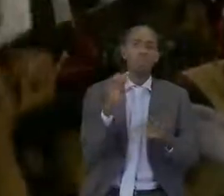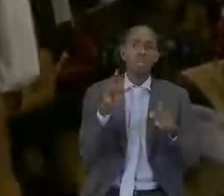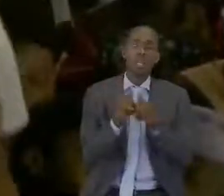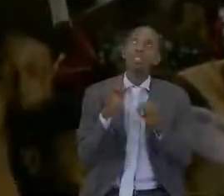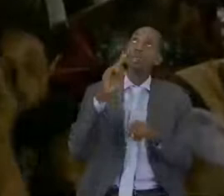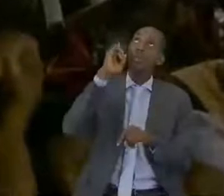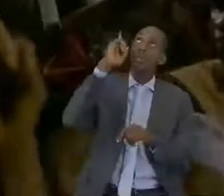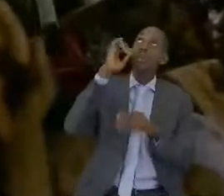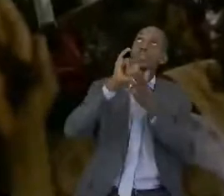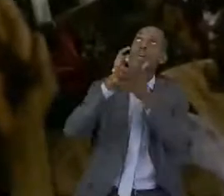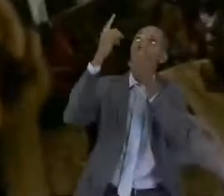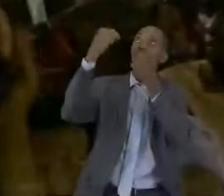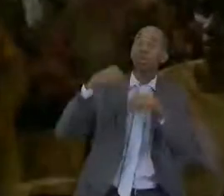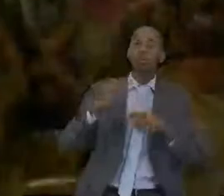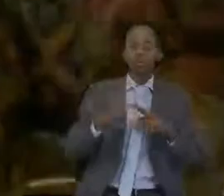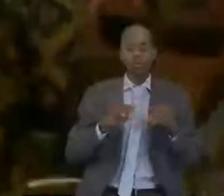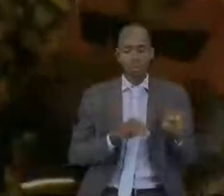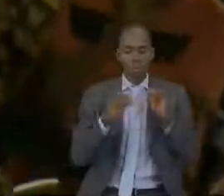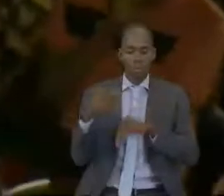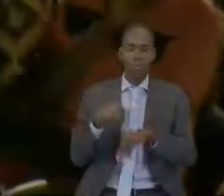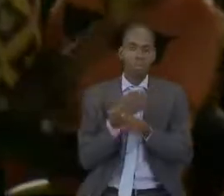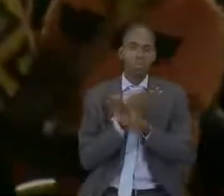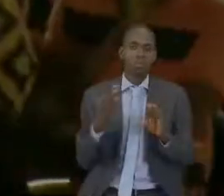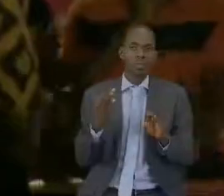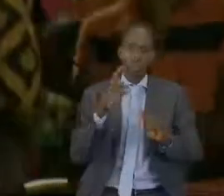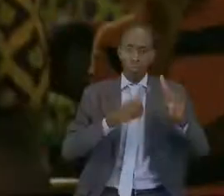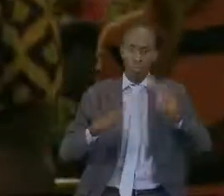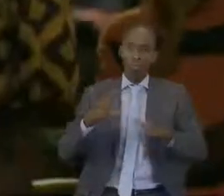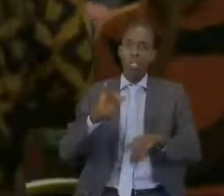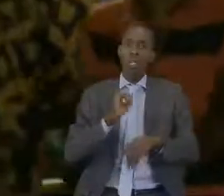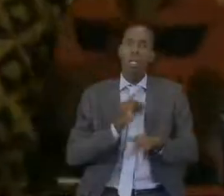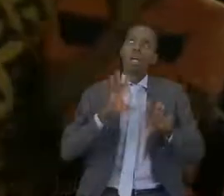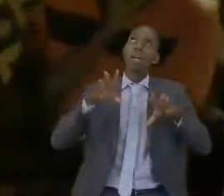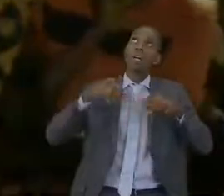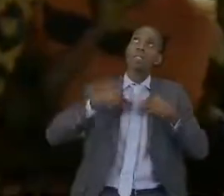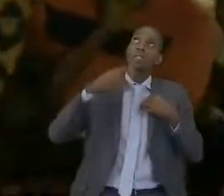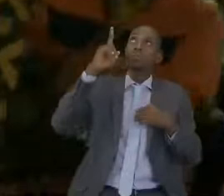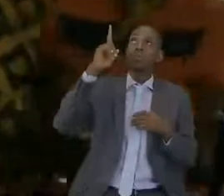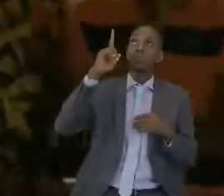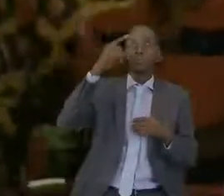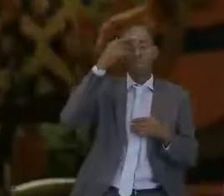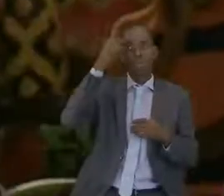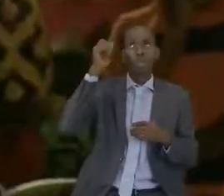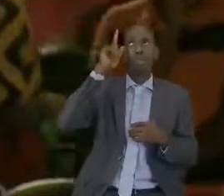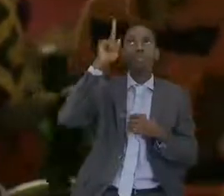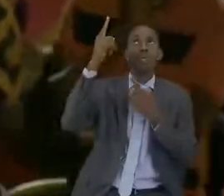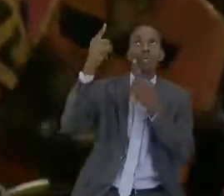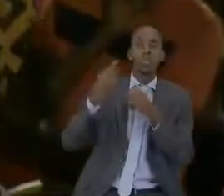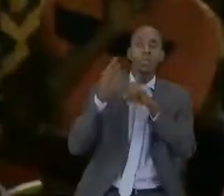qui vient m'affranchir. Je t'accepte parce que tu es venu du ciel pour